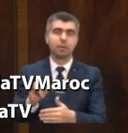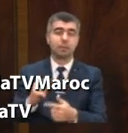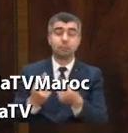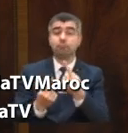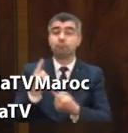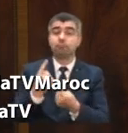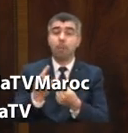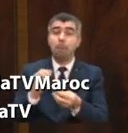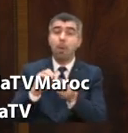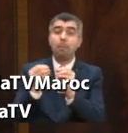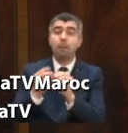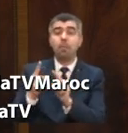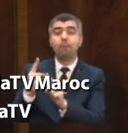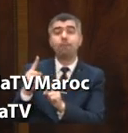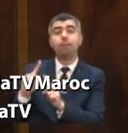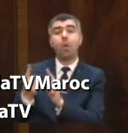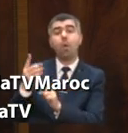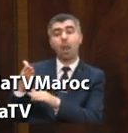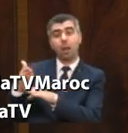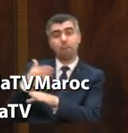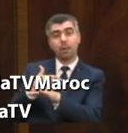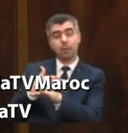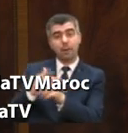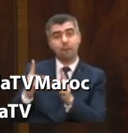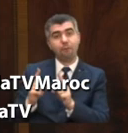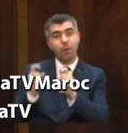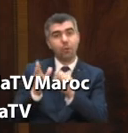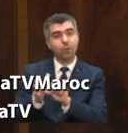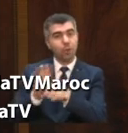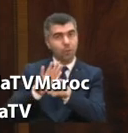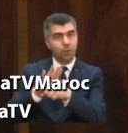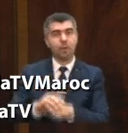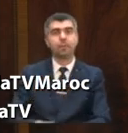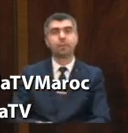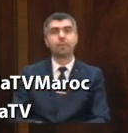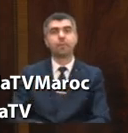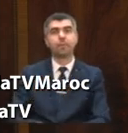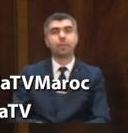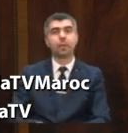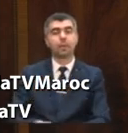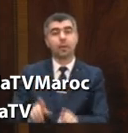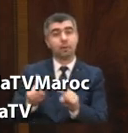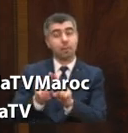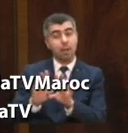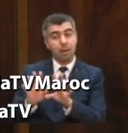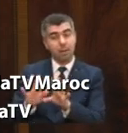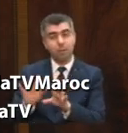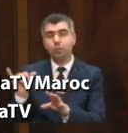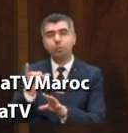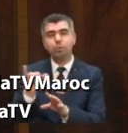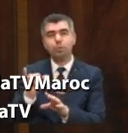آخر. ولكن الناس اليوم توقفوا بشكل مؤقت نتيجة أو يا إما